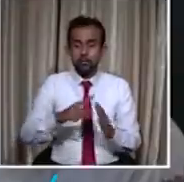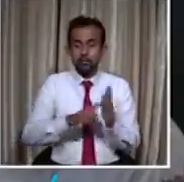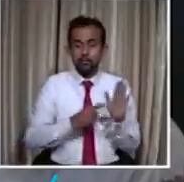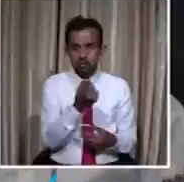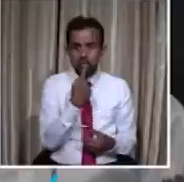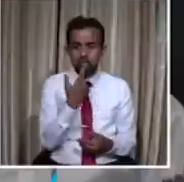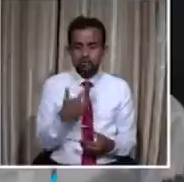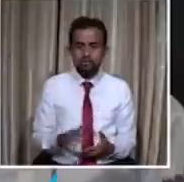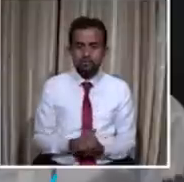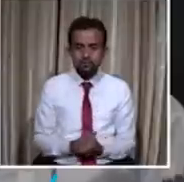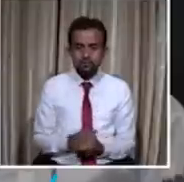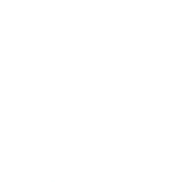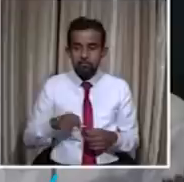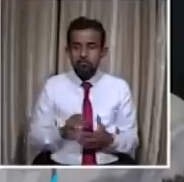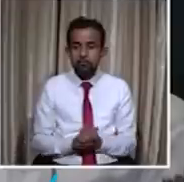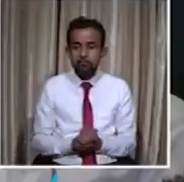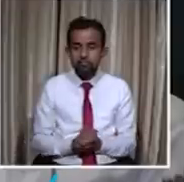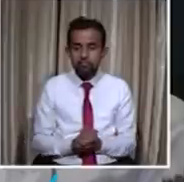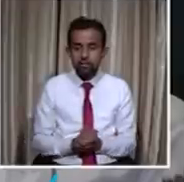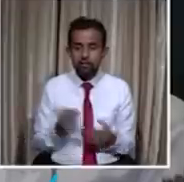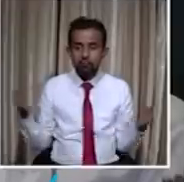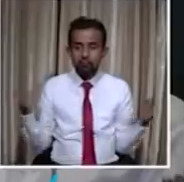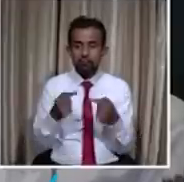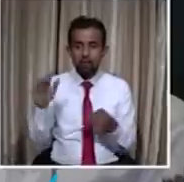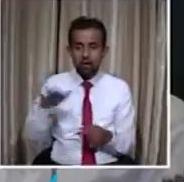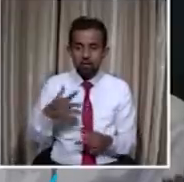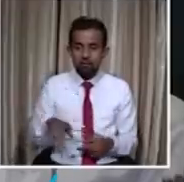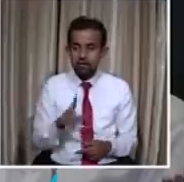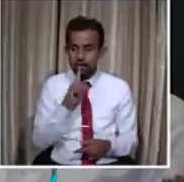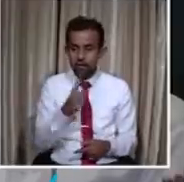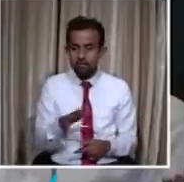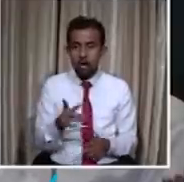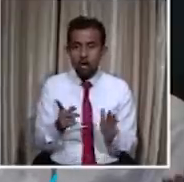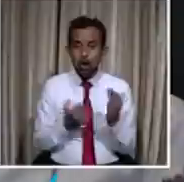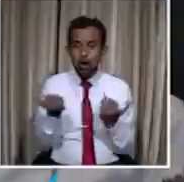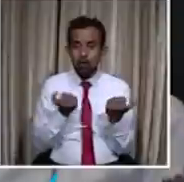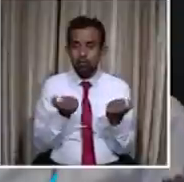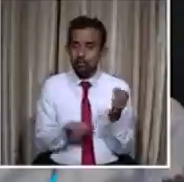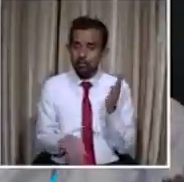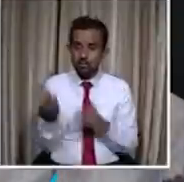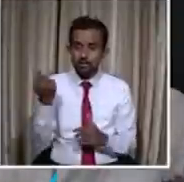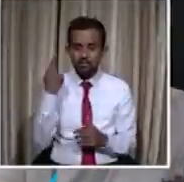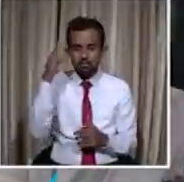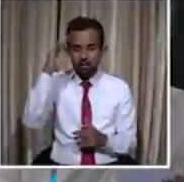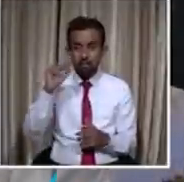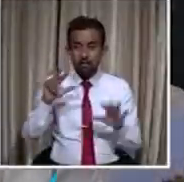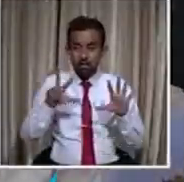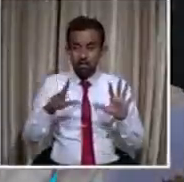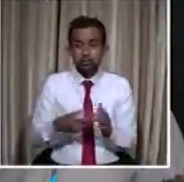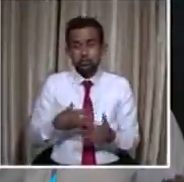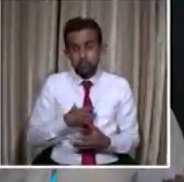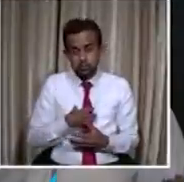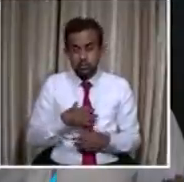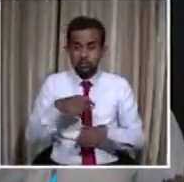වෙනකන් තියෙනවා ගෑස් පිළිබඳ දැන් වරායට ඇවිල්ලා තියෙනවා නියෝග දීලා තිබුණේ ලොඩි දාලා ගෙනියන්න කියලා. ඊයේ රෑ 8 වෙනකන් ලොඩි දාලා තිබුණේ